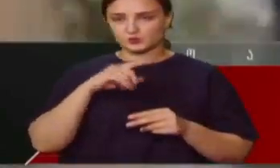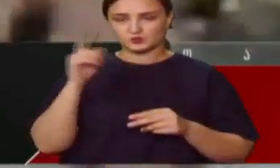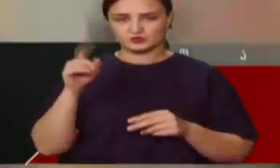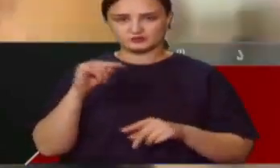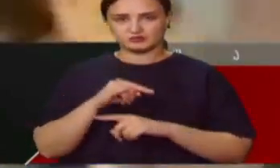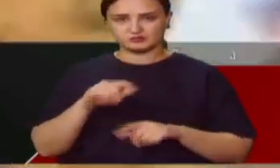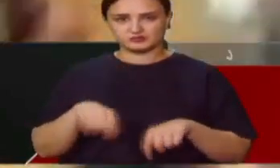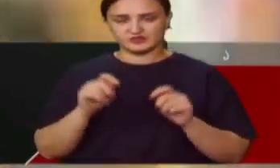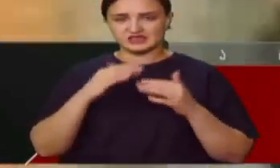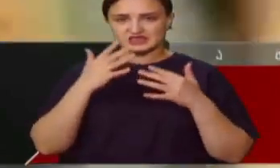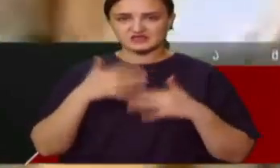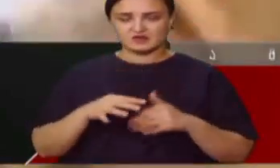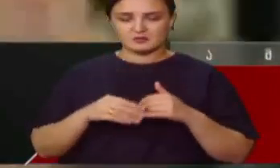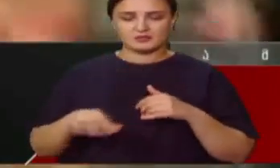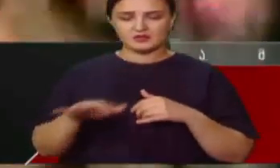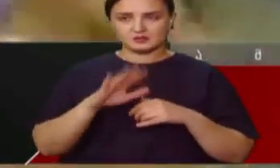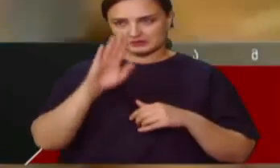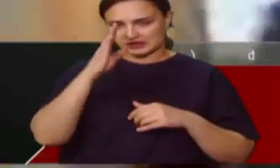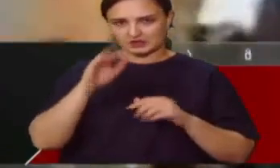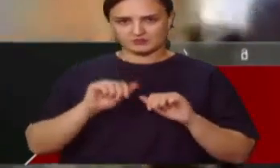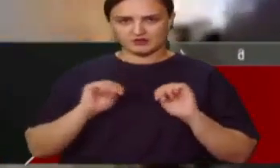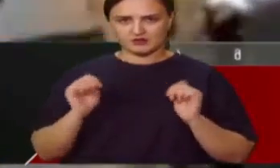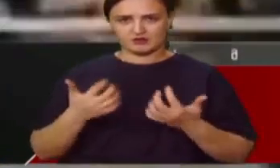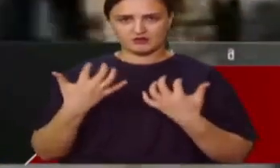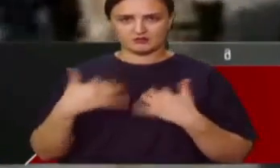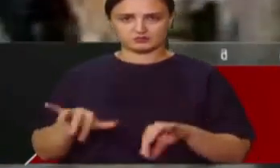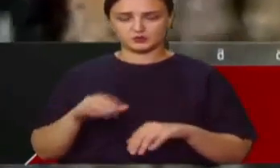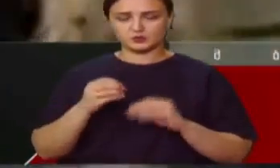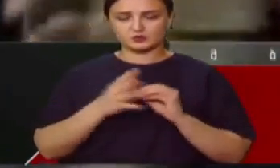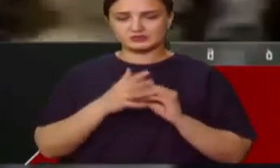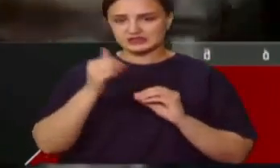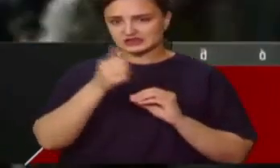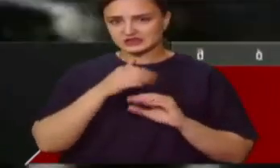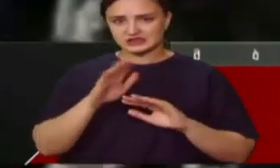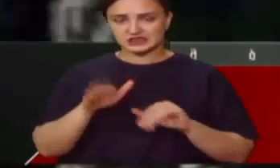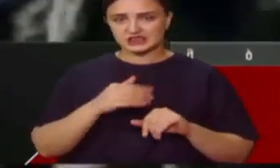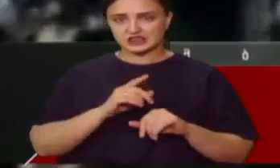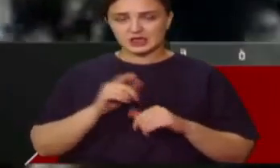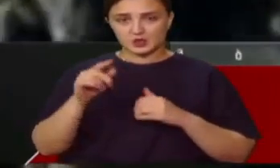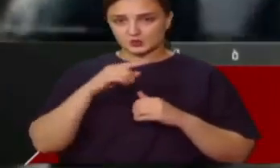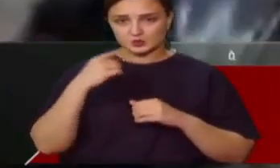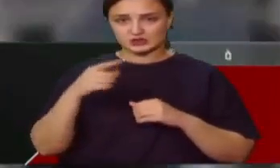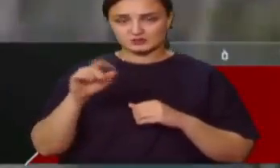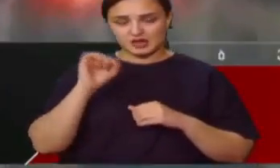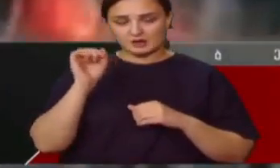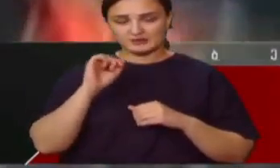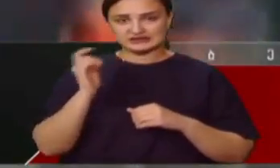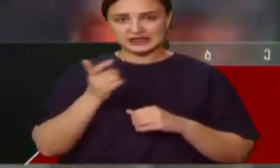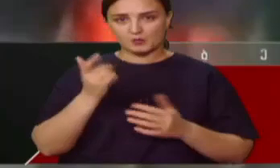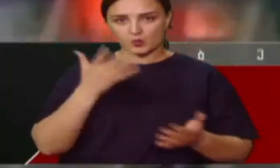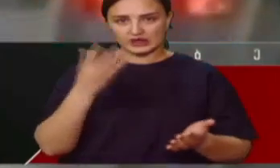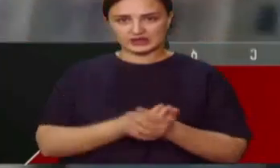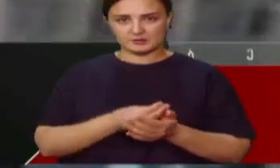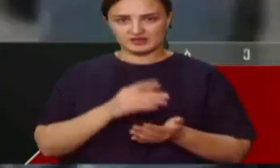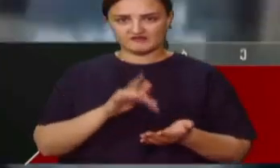საბოლოოდ ზღვა, ჰაერი და ხმელეთი მტერმა მთლიანად ჩაკეტა. სოხუმის დაცემიდან 15 წლის თავზე კი ჩრდილოელმა მეზობელმა აფხაზეთი დამოუკიდებელ